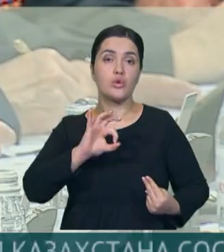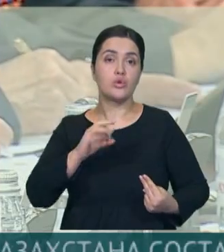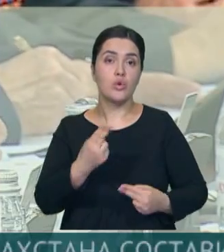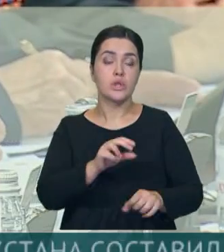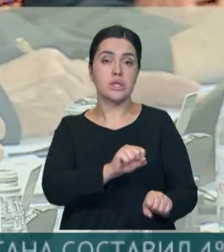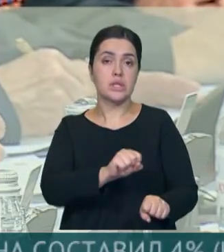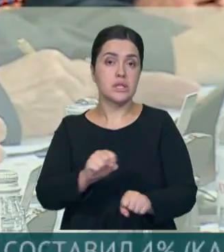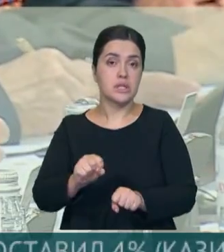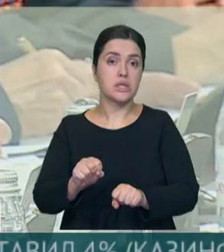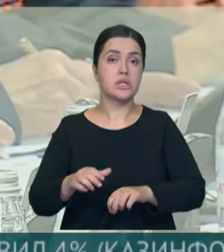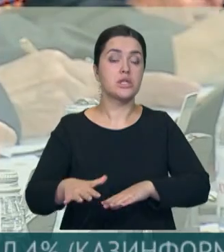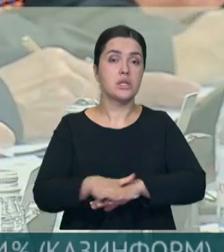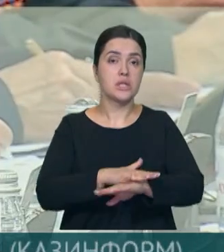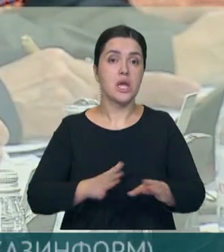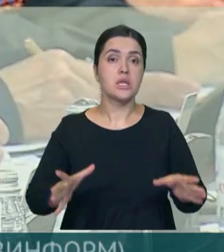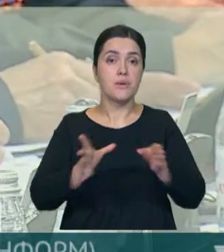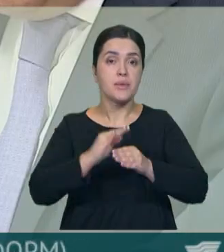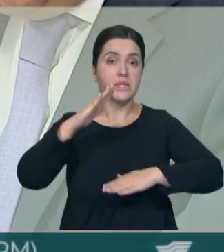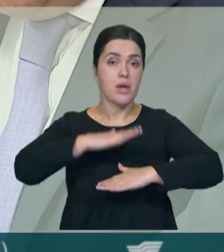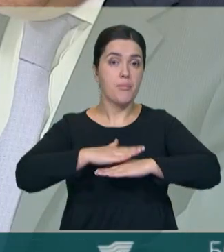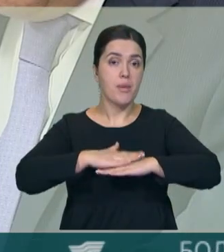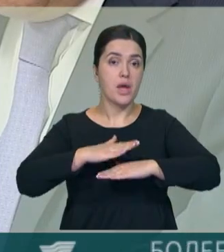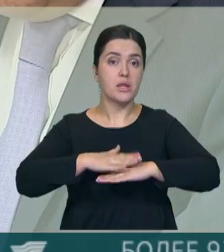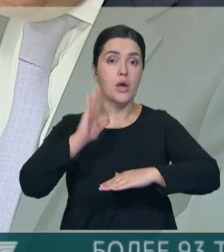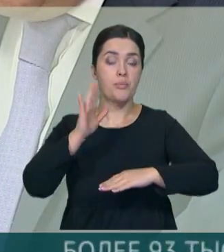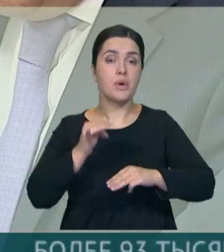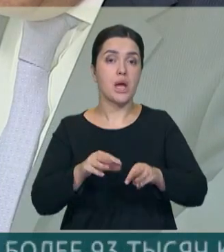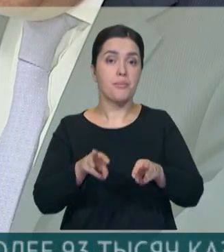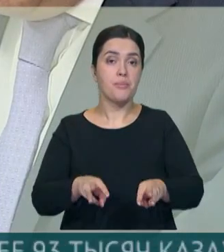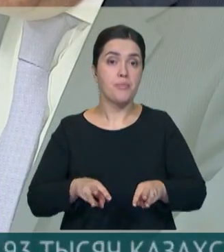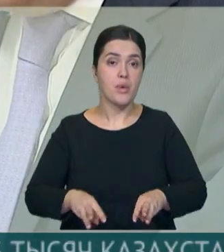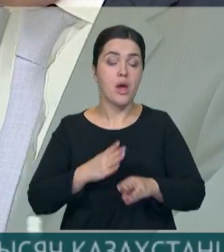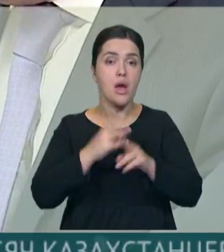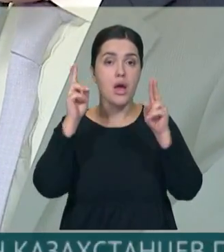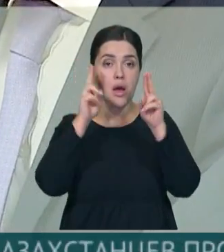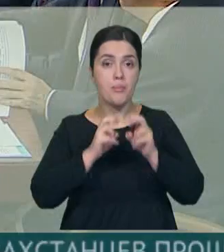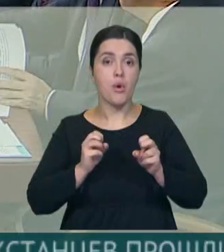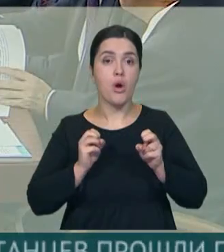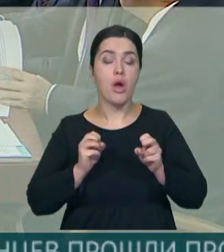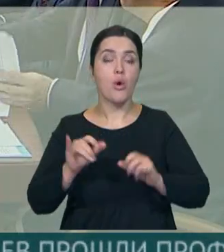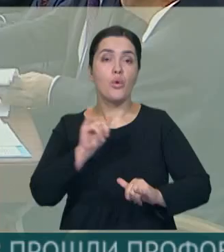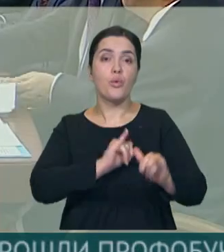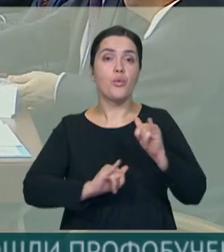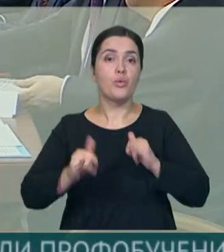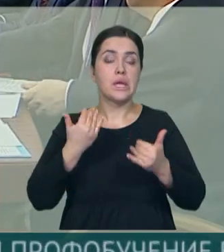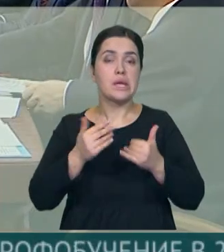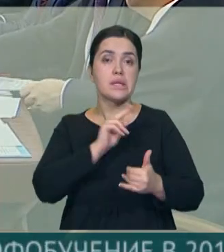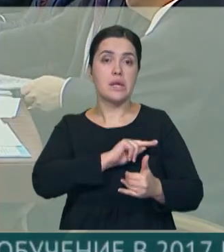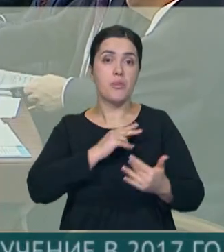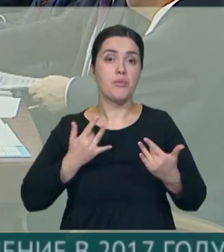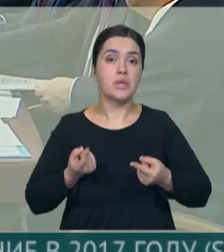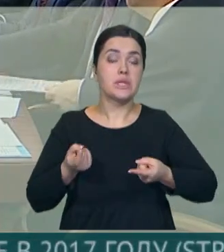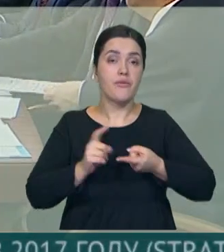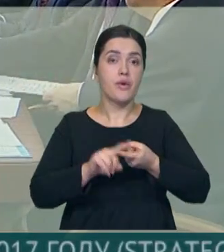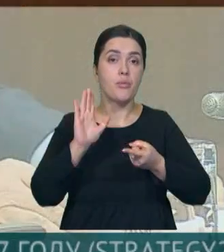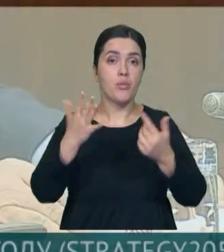А министру труда и соцзащиты населения совместно с акиматами и заинтересованными министерствами оценить риски высвобождения работников в